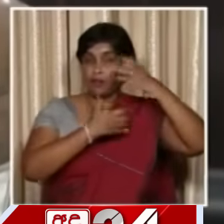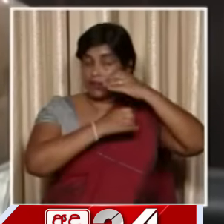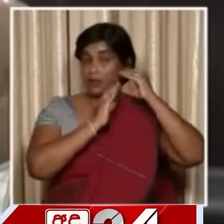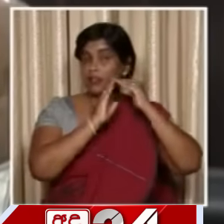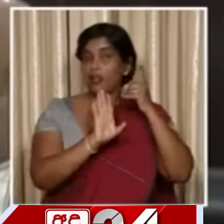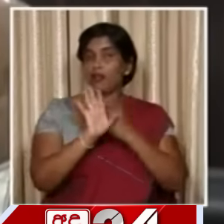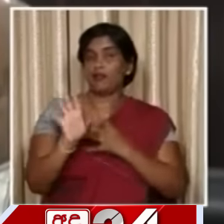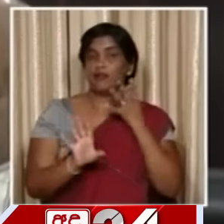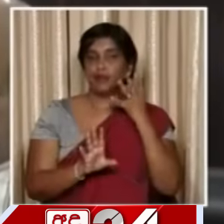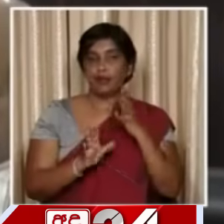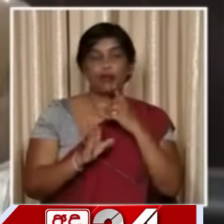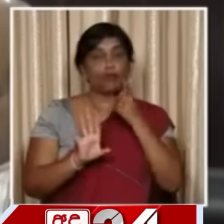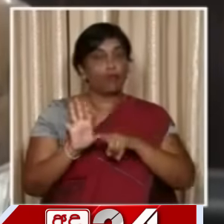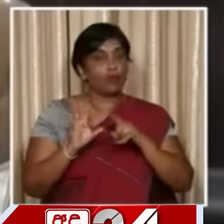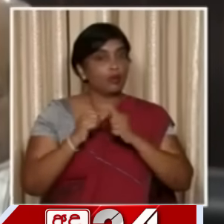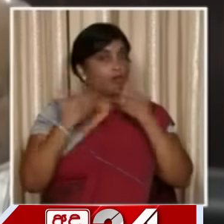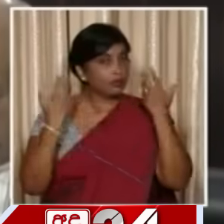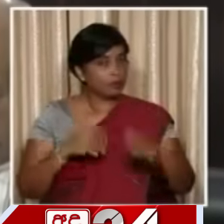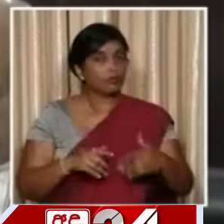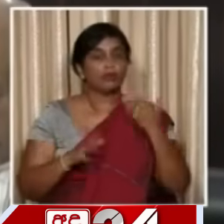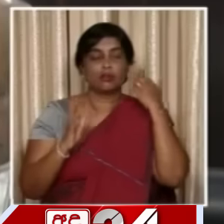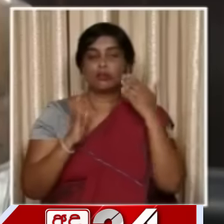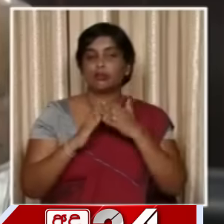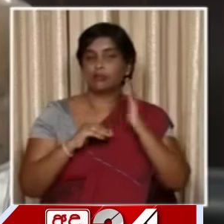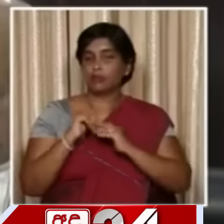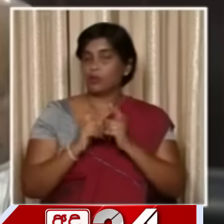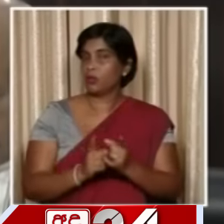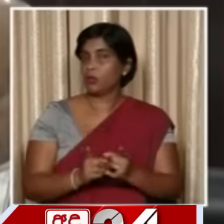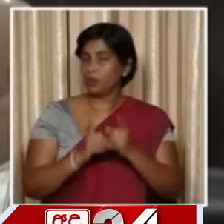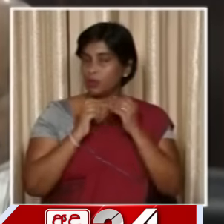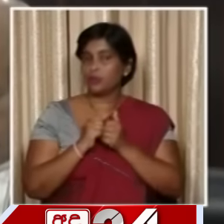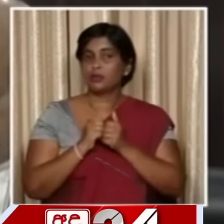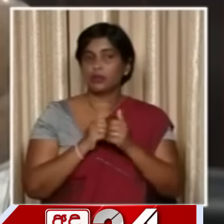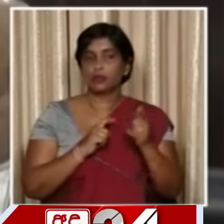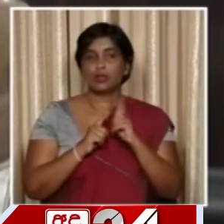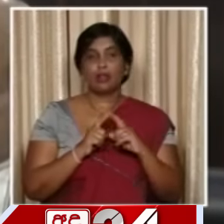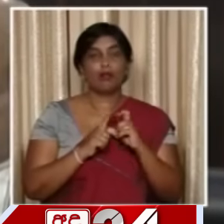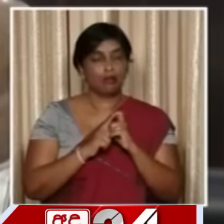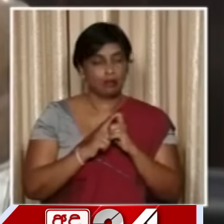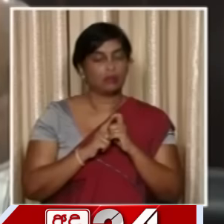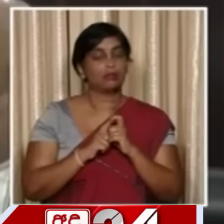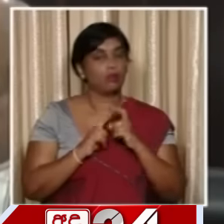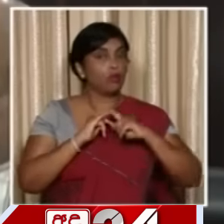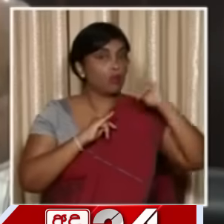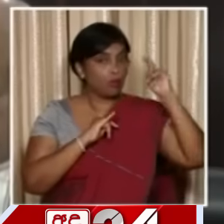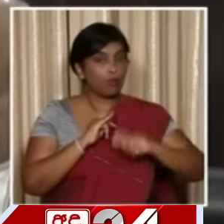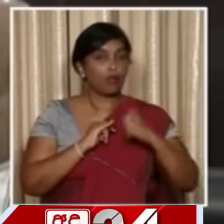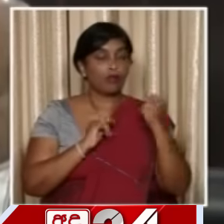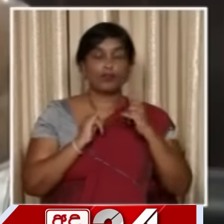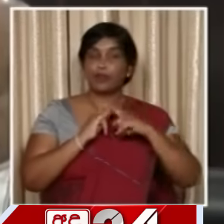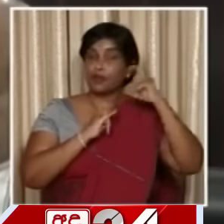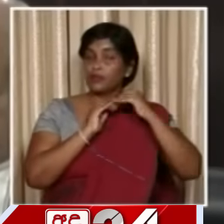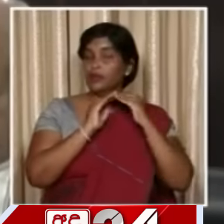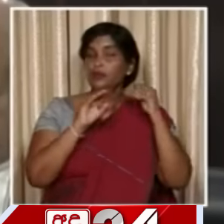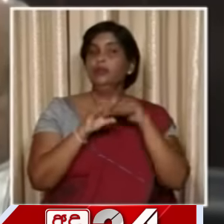4ක පාඨමාලාවක් නිම කළ පසු අදාළ ප්‍රමිතීන්ට අනුගත වෙමින් අධ්‍යාපනවේදී උපාධිය නව විශ්වවිද්‍යාලයේ